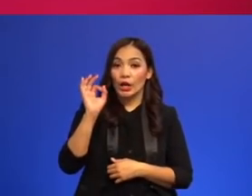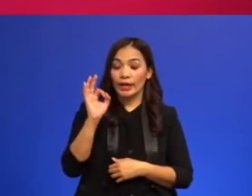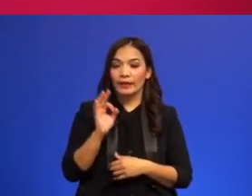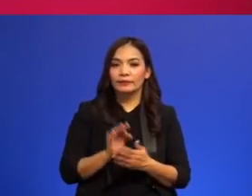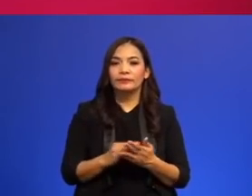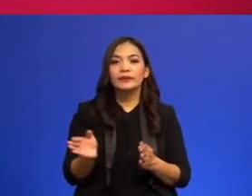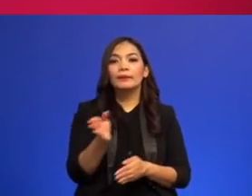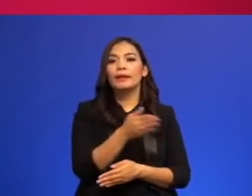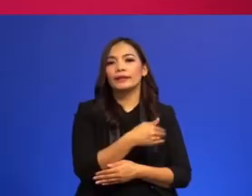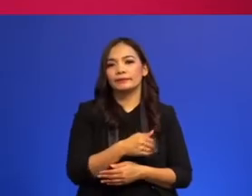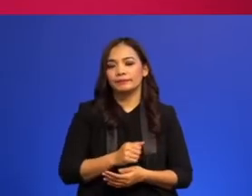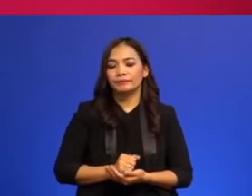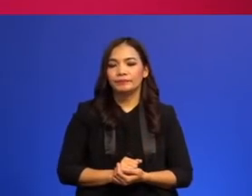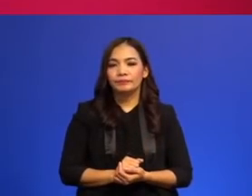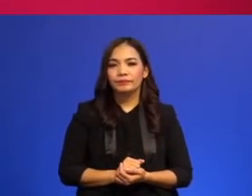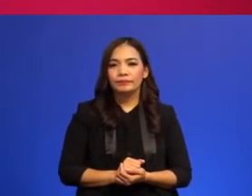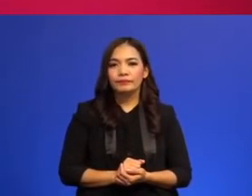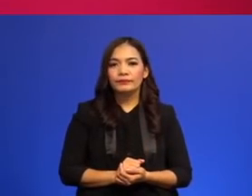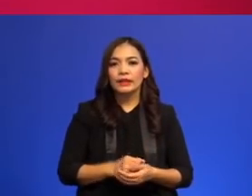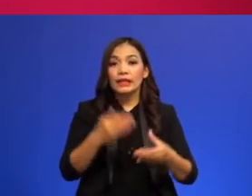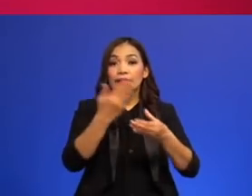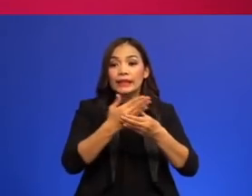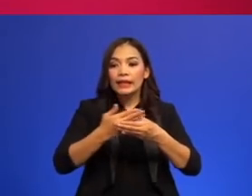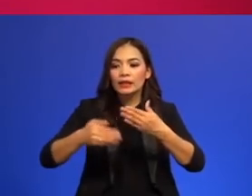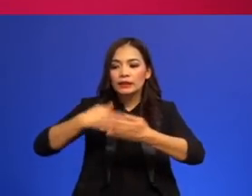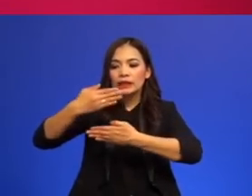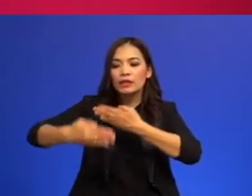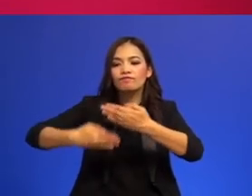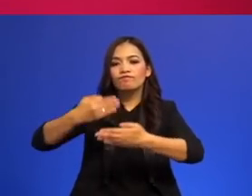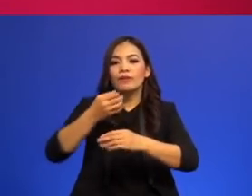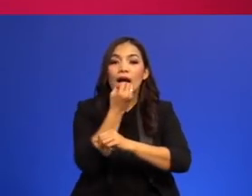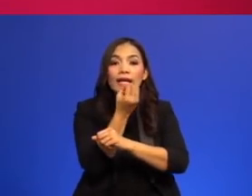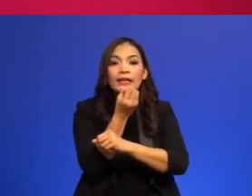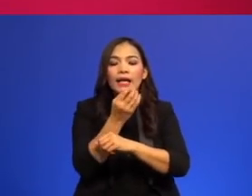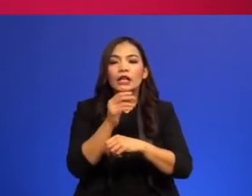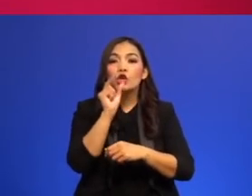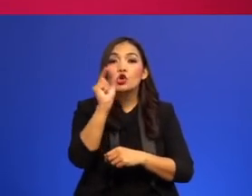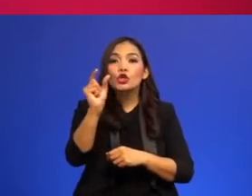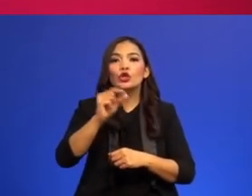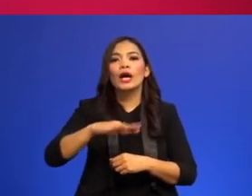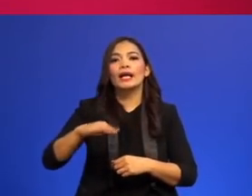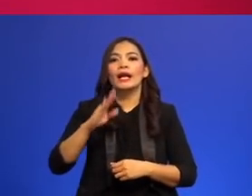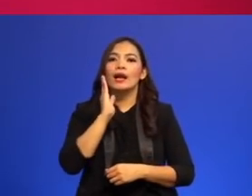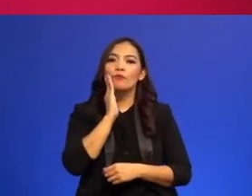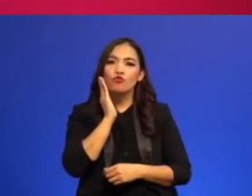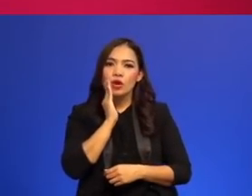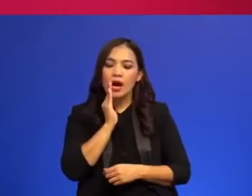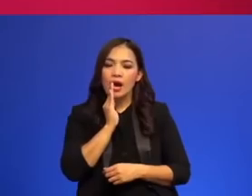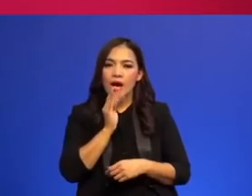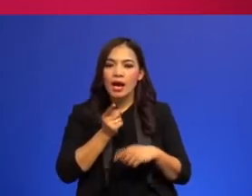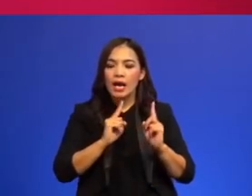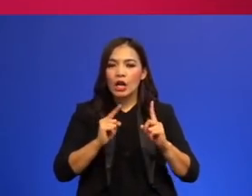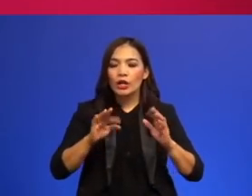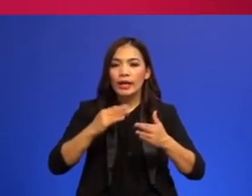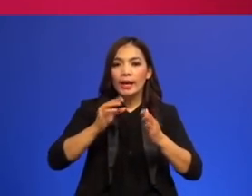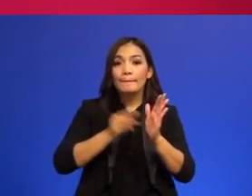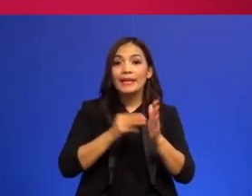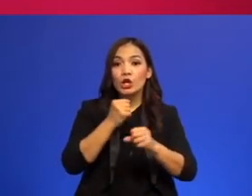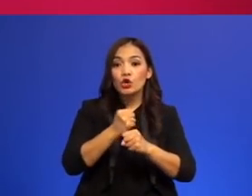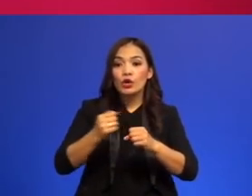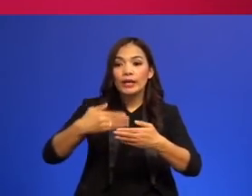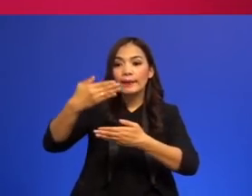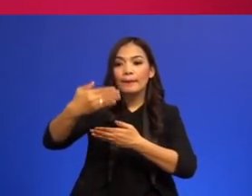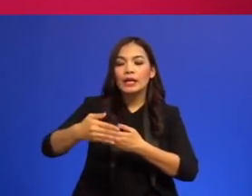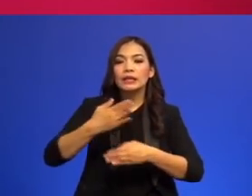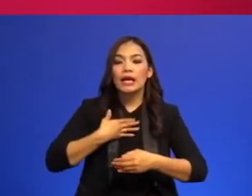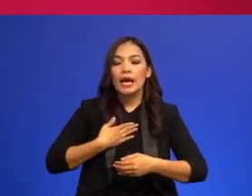kepada Sandwich Generation. Ini tadi nasihat untuk orang muda. Kalau tidak salah minggu depan apa itu saya